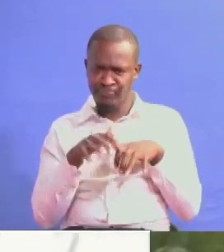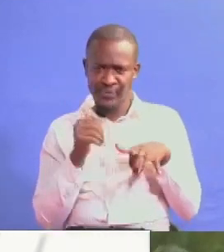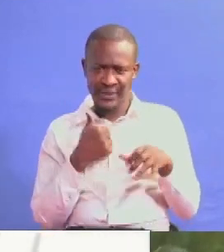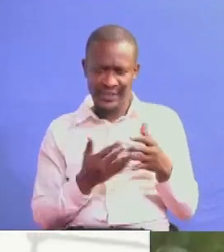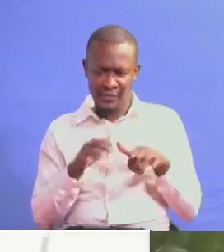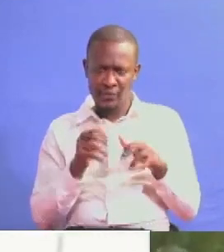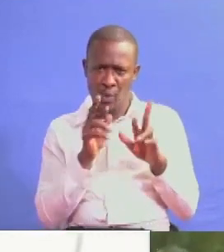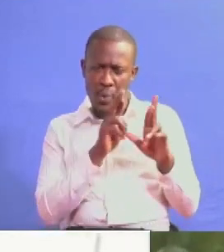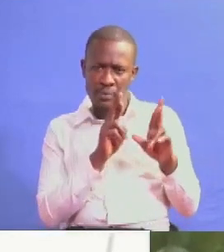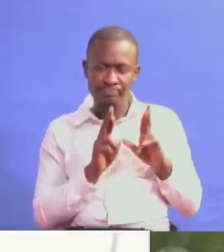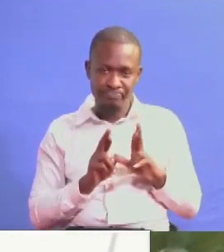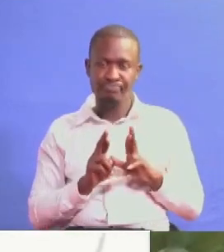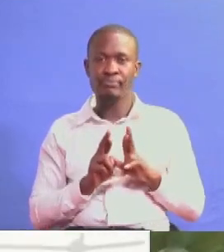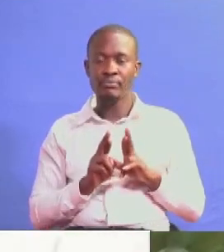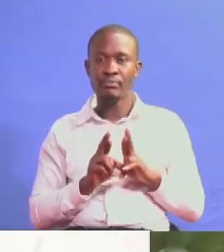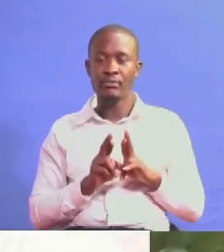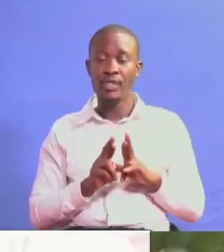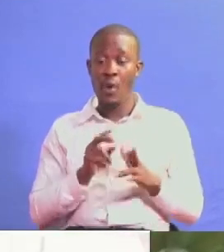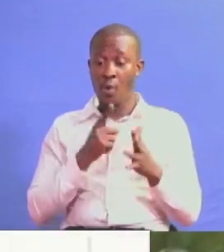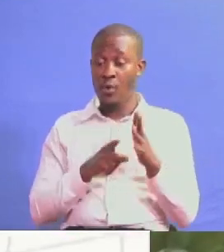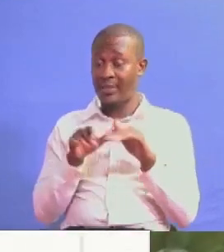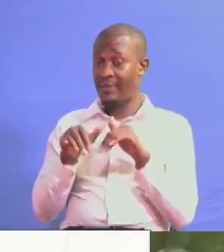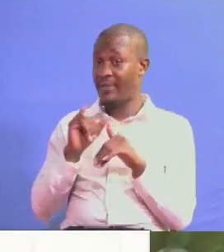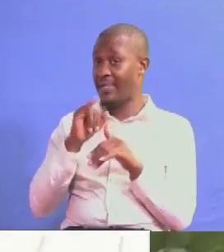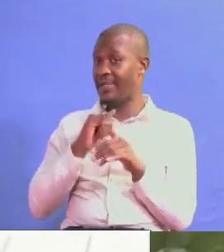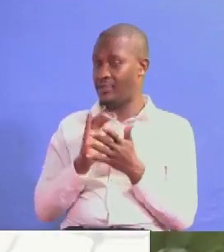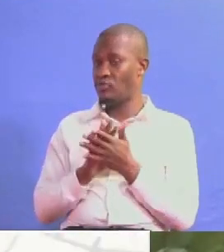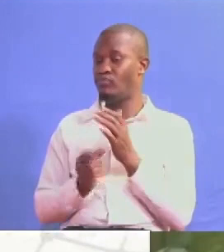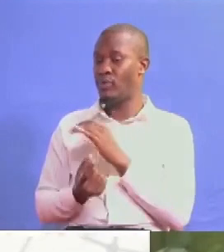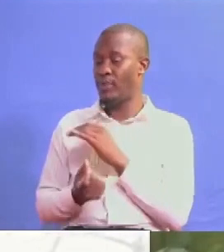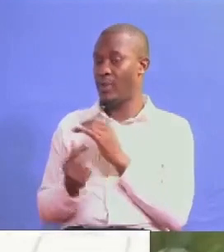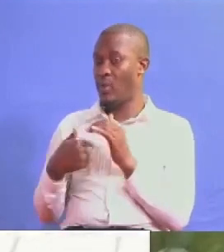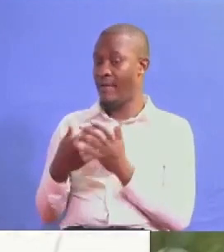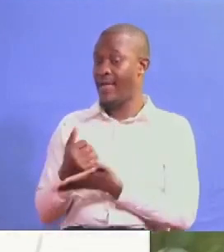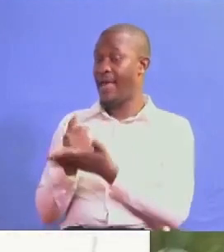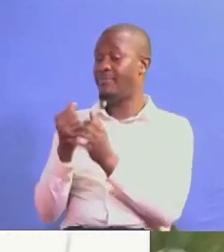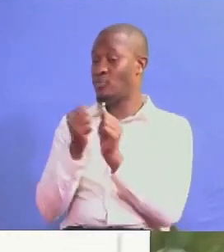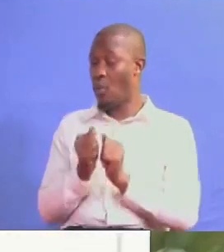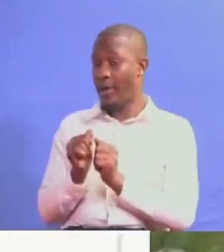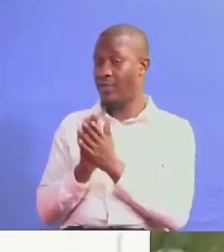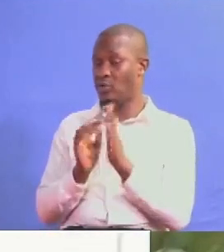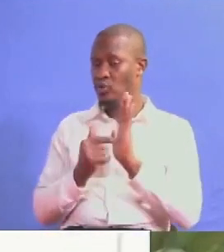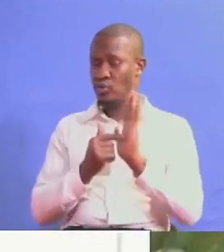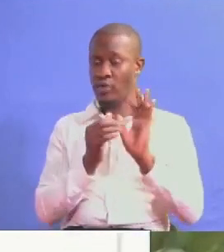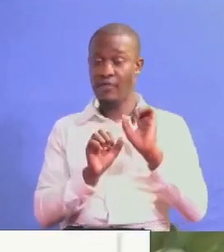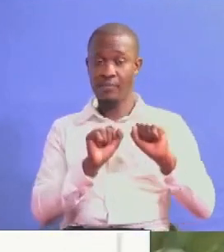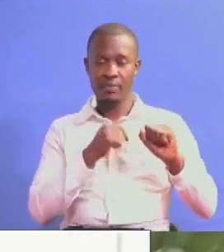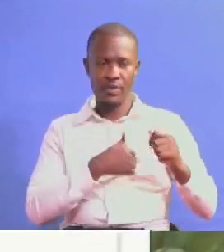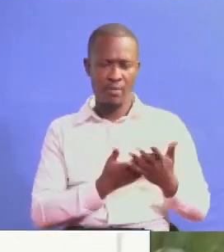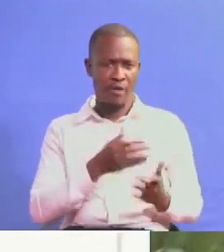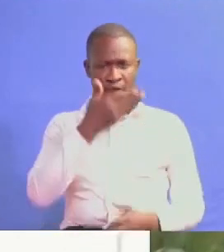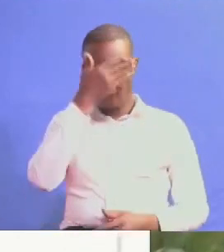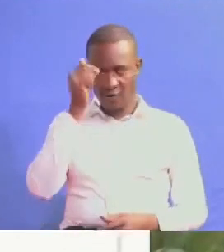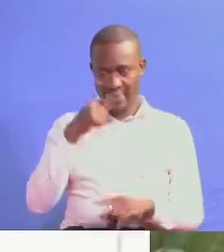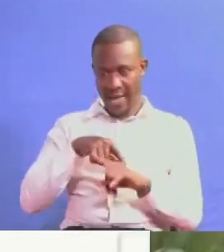wameshachimba tayari. Kitu mebakia tu ni kupanda, na tutakuwa tunasaidiana nao kuonyesha pia kama wamesahau jinsi ya